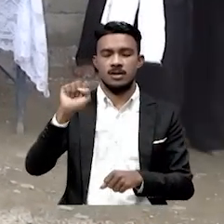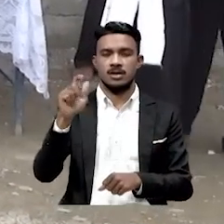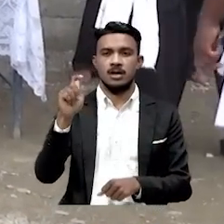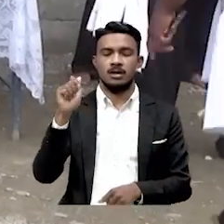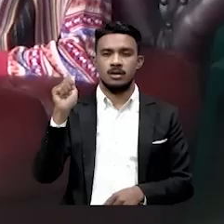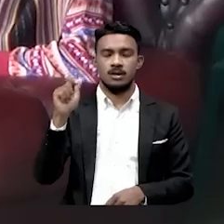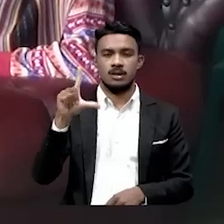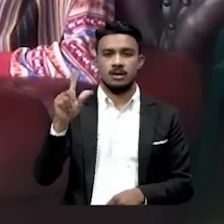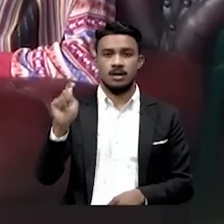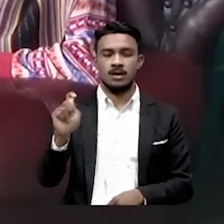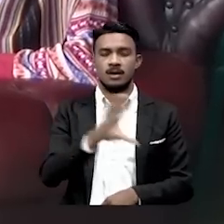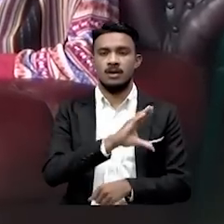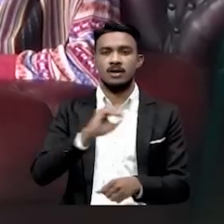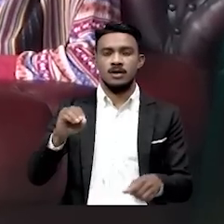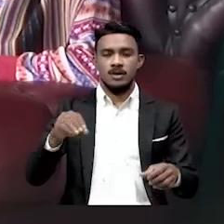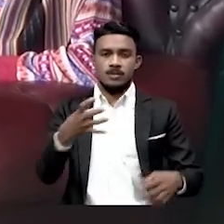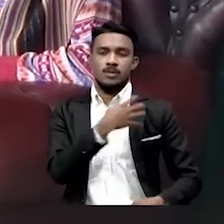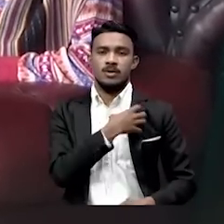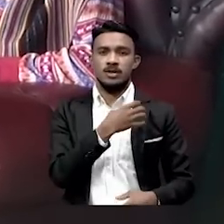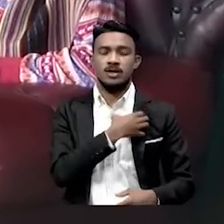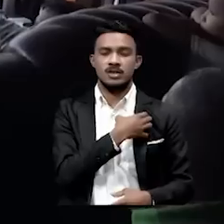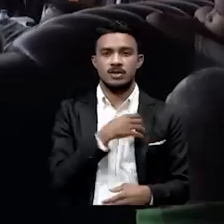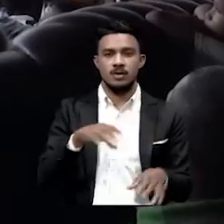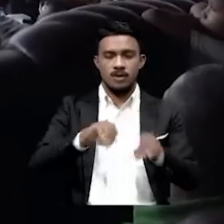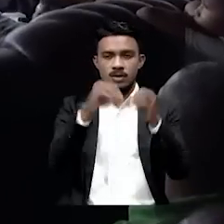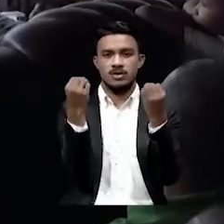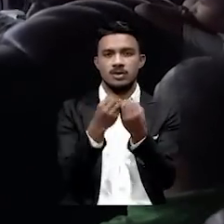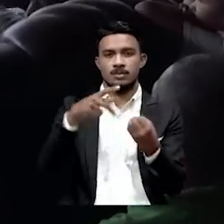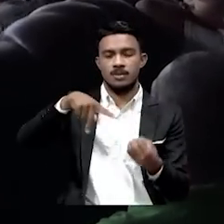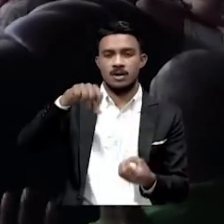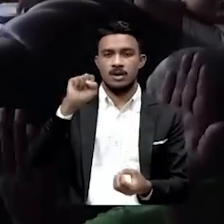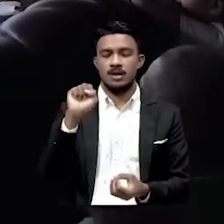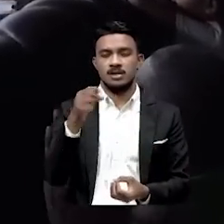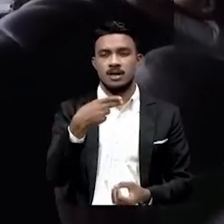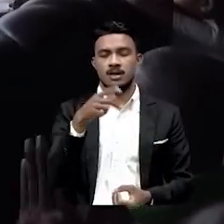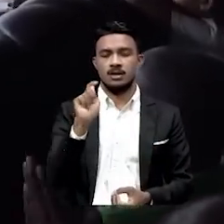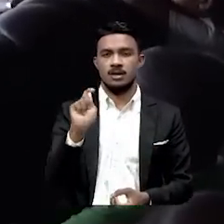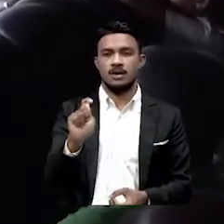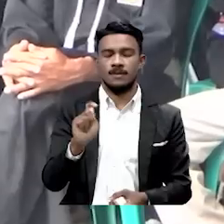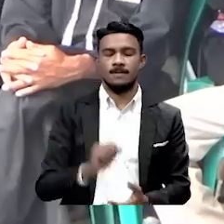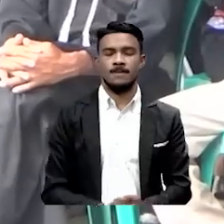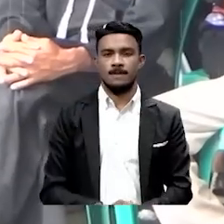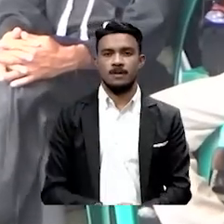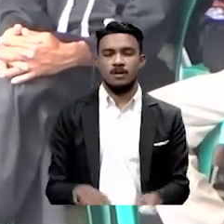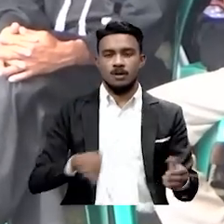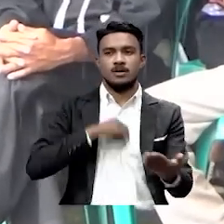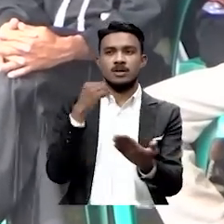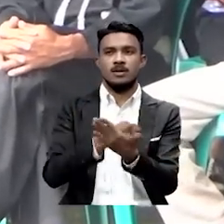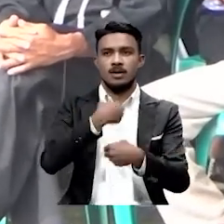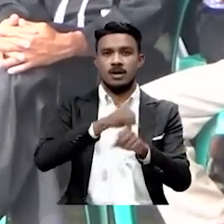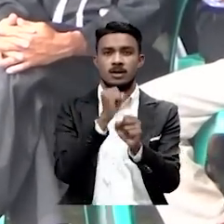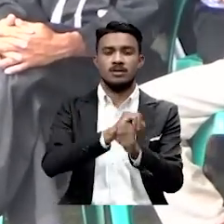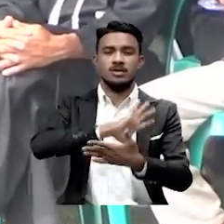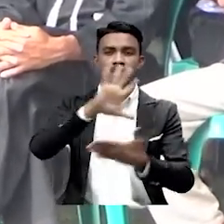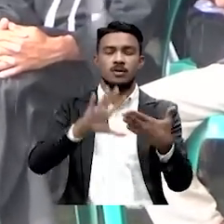PNTLI kram halau seremonia reintegra organisasaun PSHT ba komunidade Tirnivel rayon. Objetivo halau seremoni ne o insamak